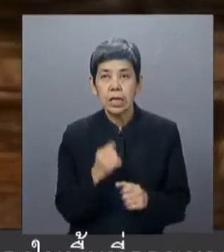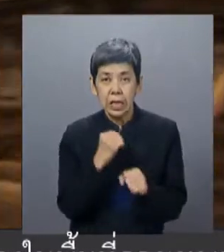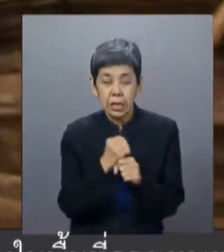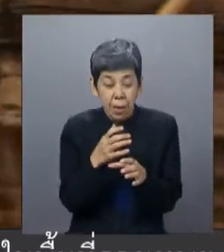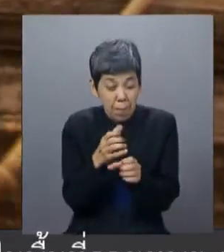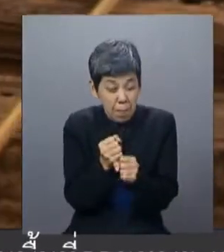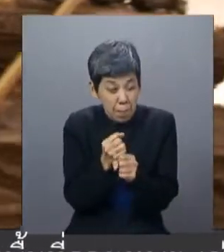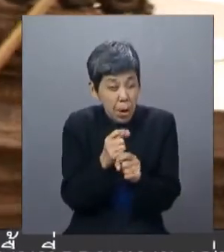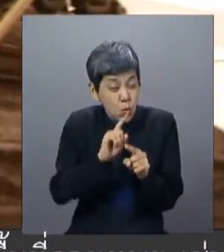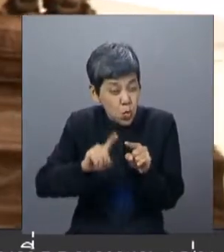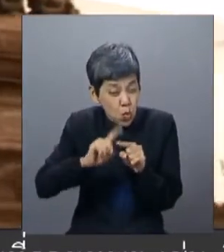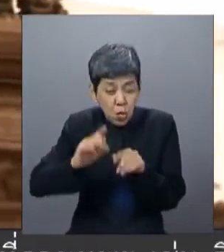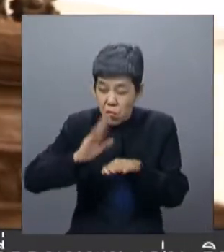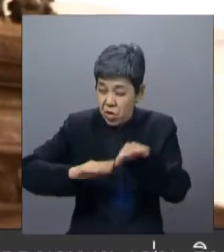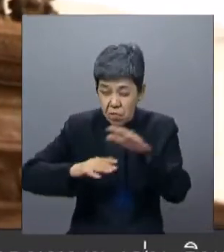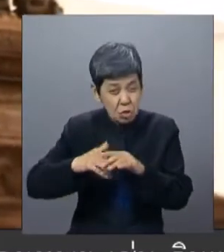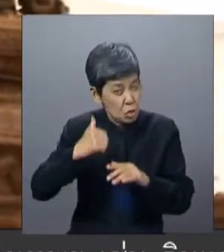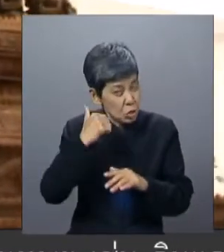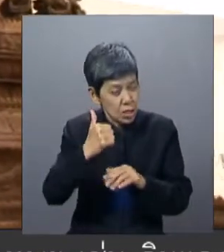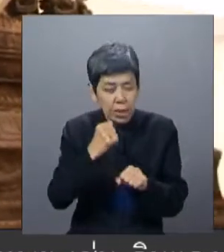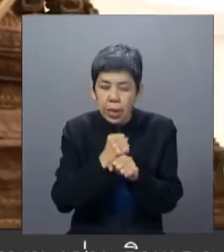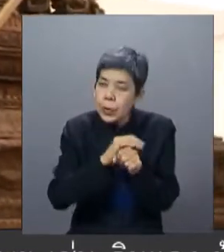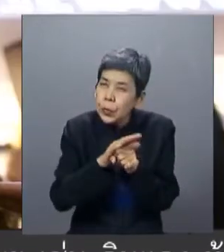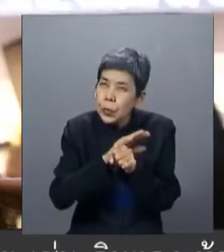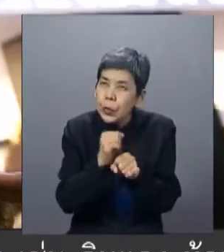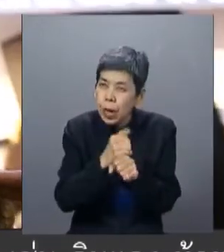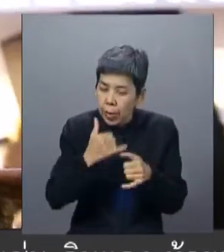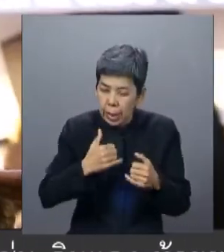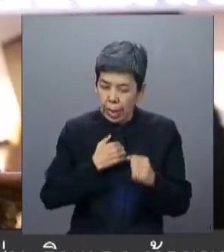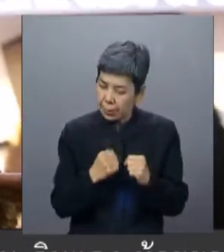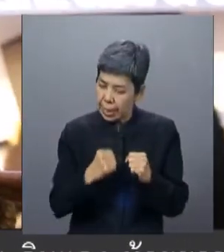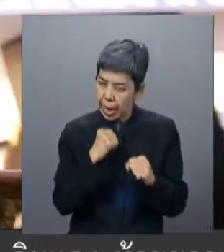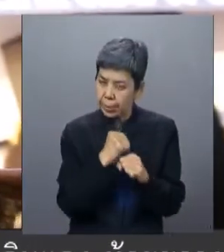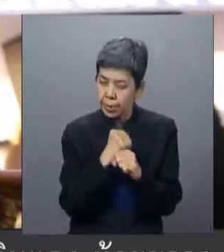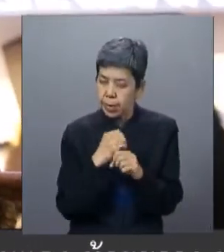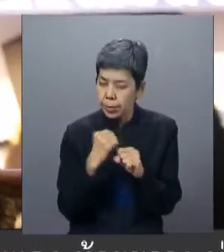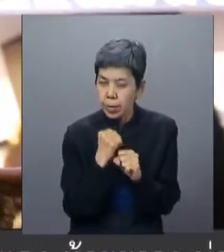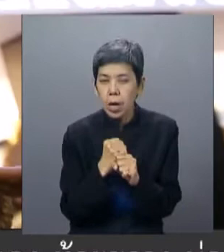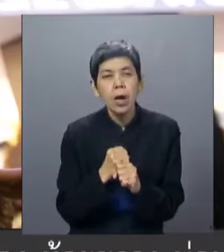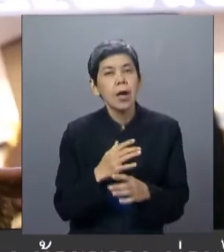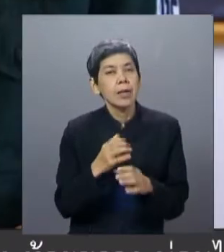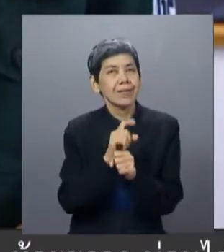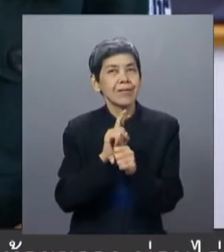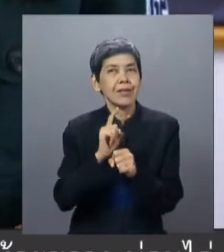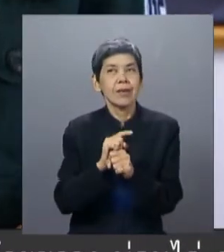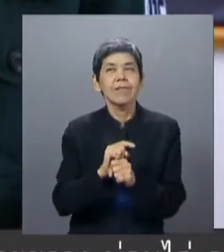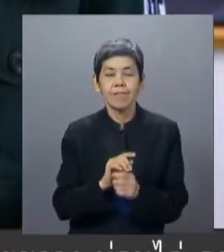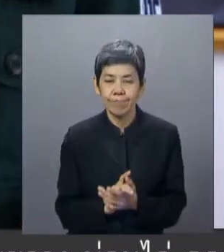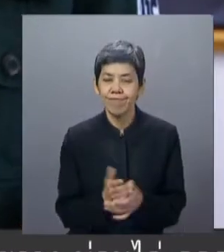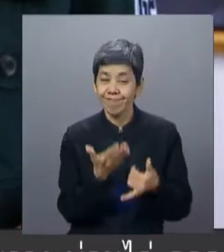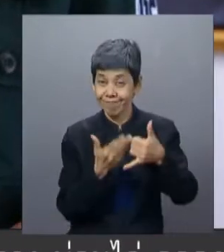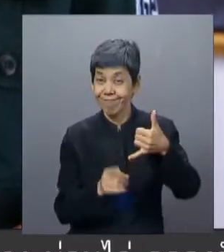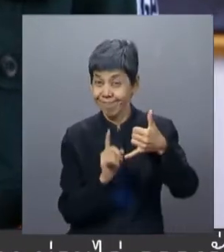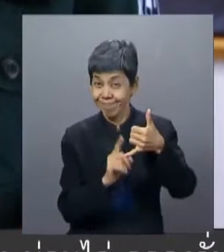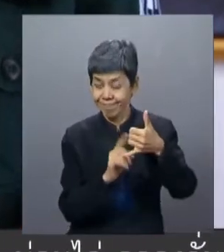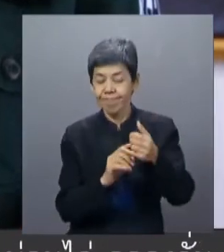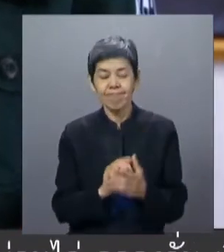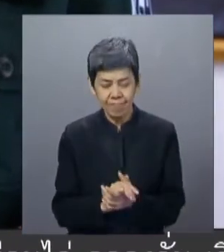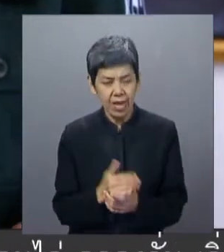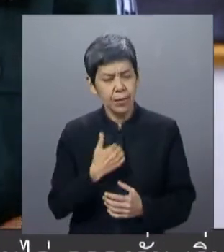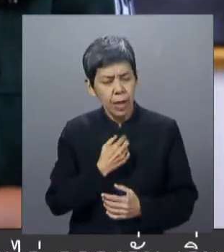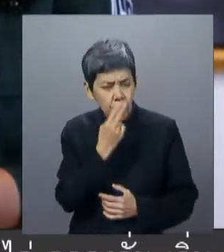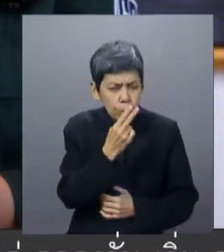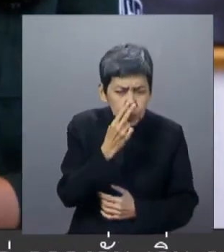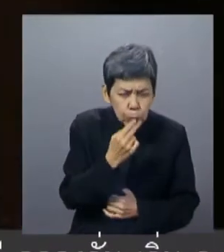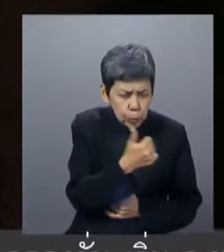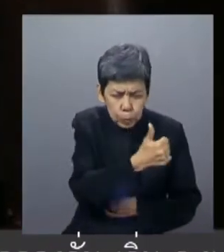ที่ศิลปินมากฝีมือสร้างสรรค์เพียงไม่กี่ชิ้นมาจากความพยายามของนักสะสมงานศิลป์มัญชุษาอุดมวิทย์ที่นอกจากต้องแสวงหา